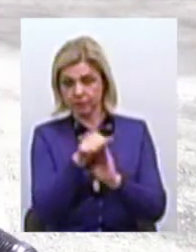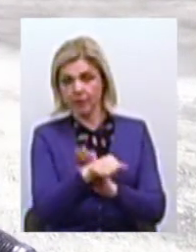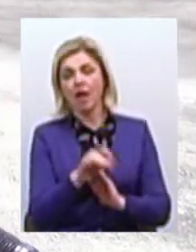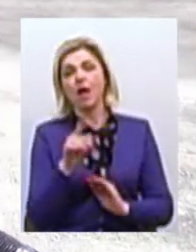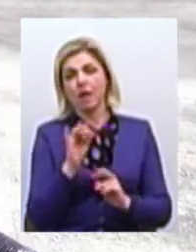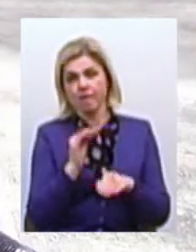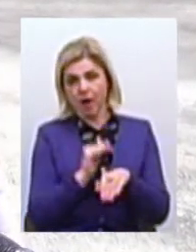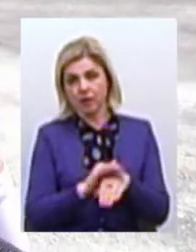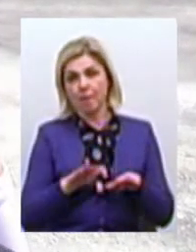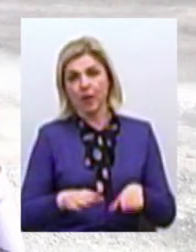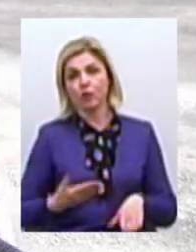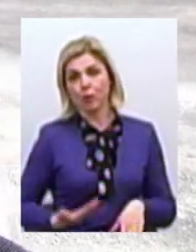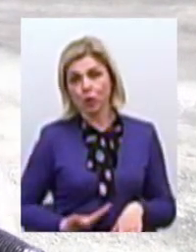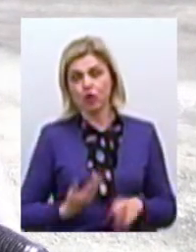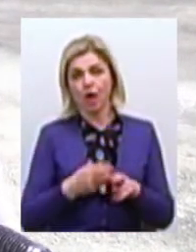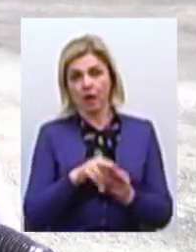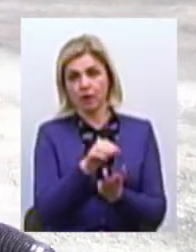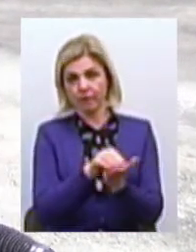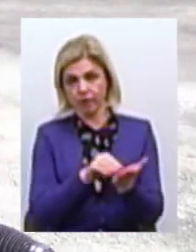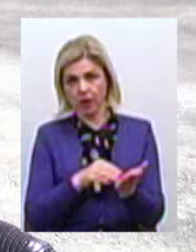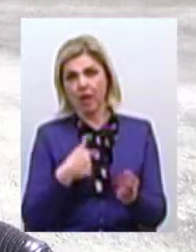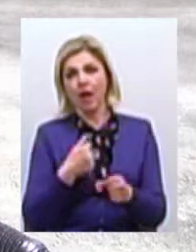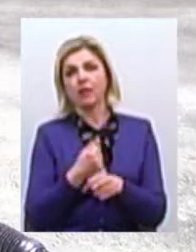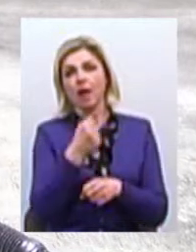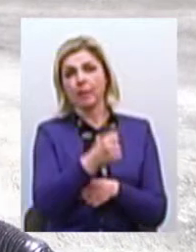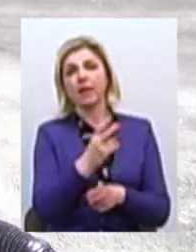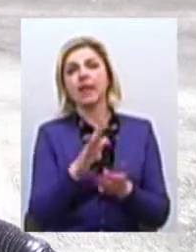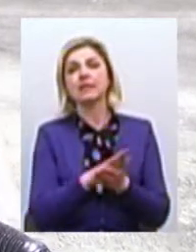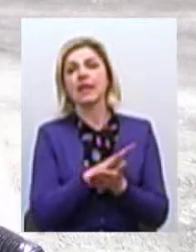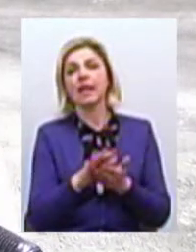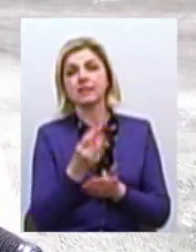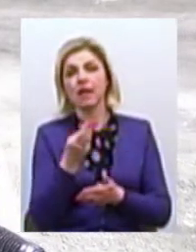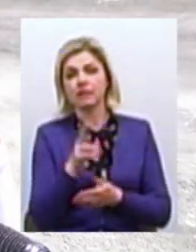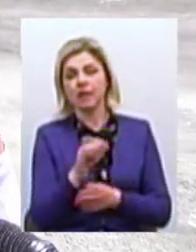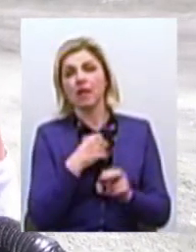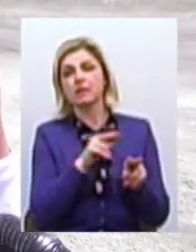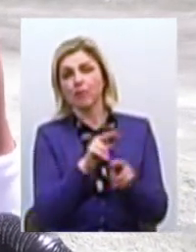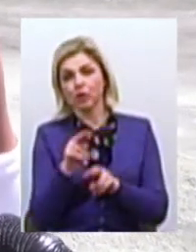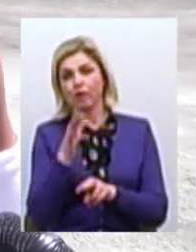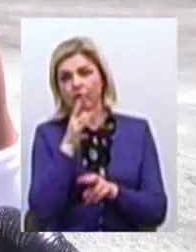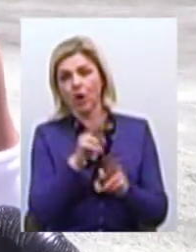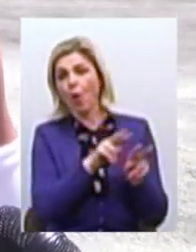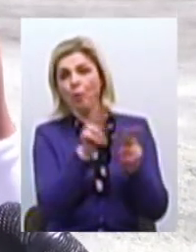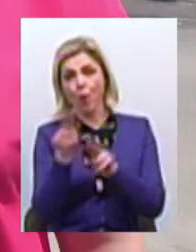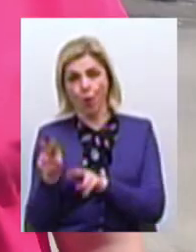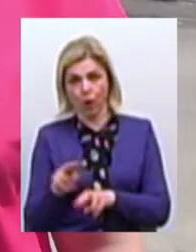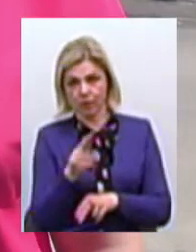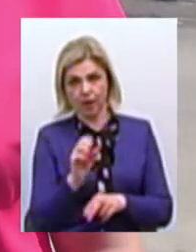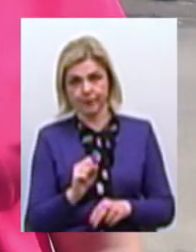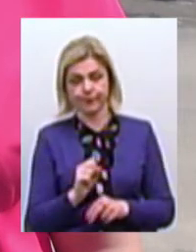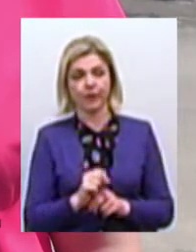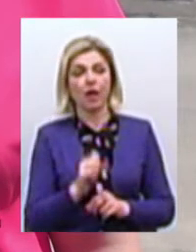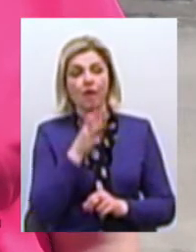місце проживання. Я цю собаку вела, я її направляла на стерилізацію. Я спостерігала її в процесі обходу.